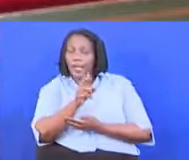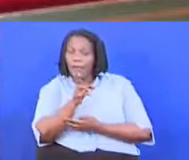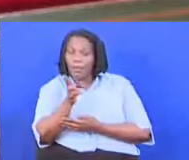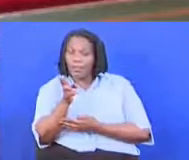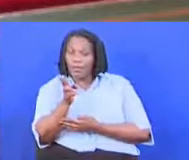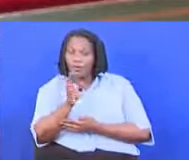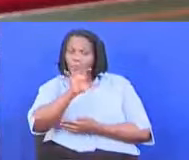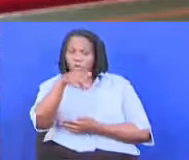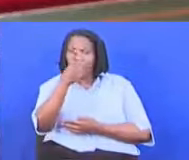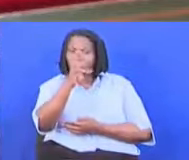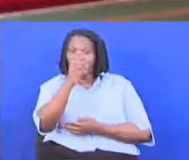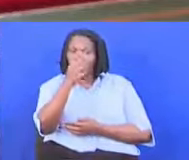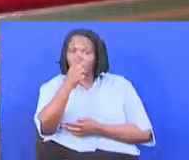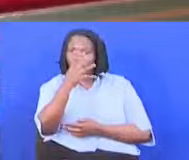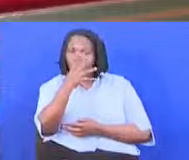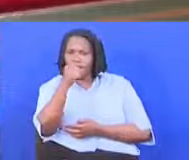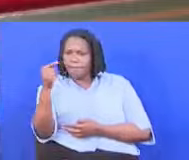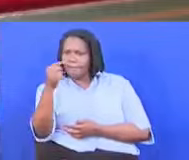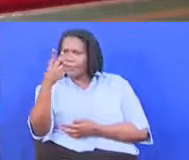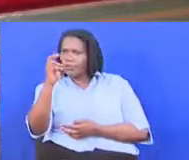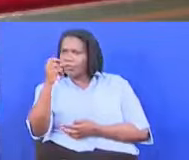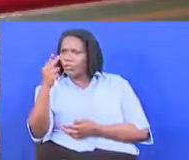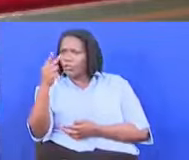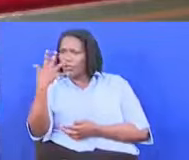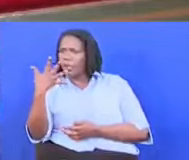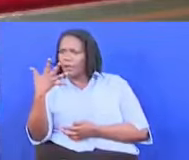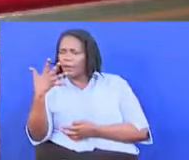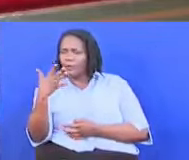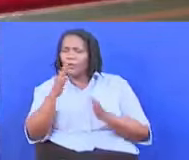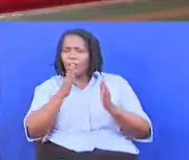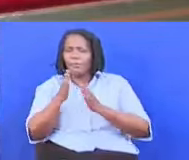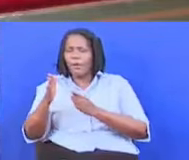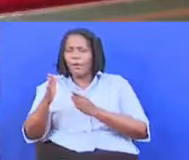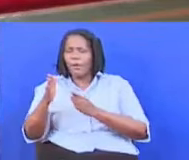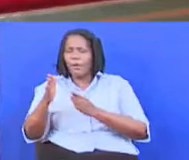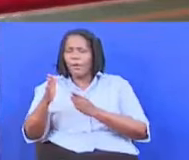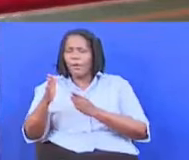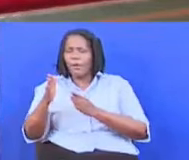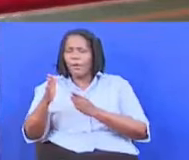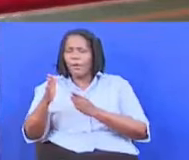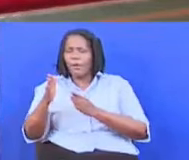ya 2024-2025 imepanga kutumia